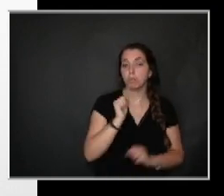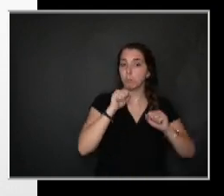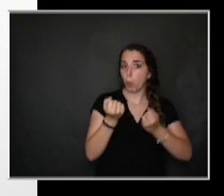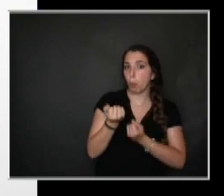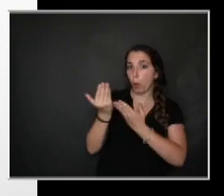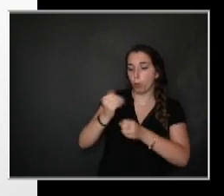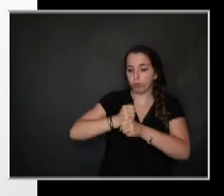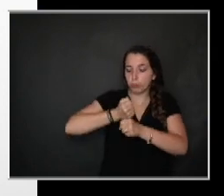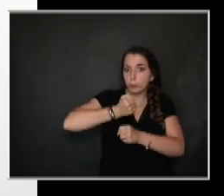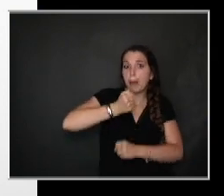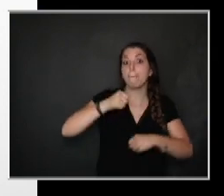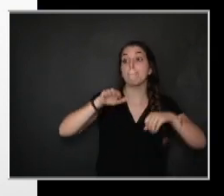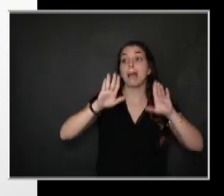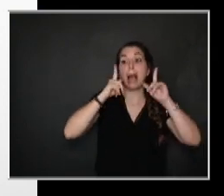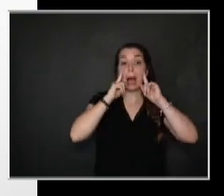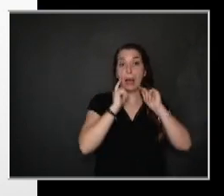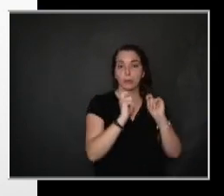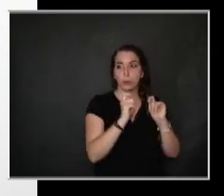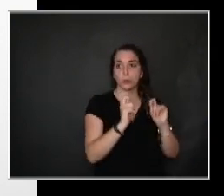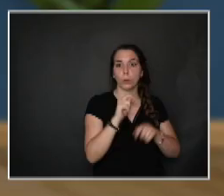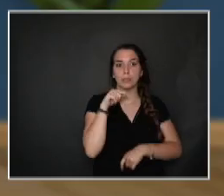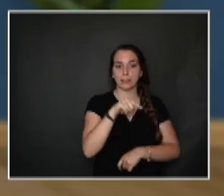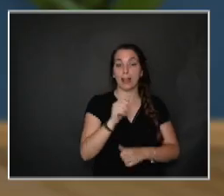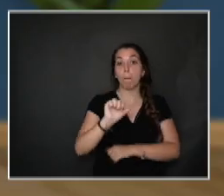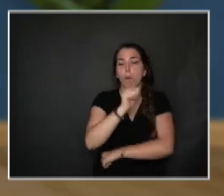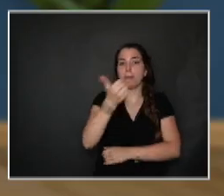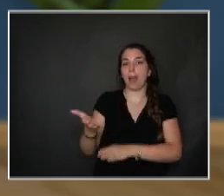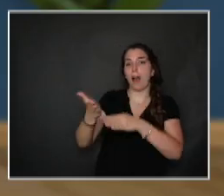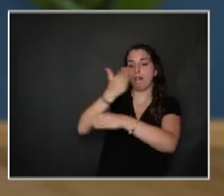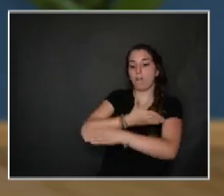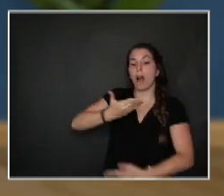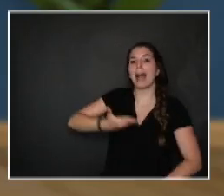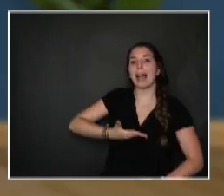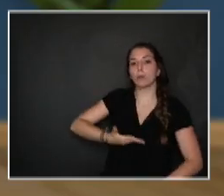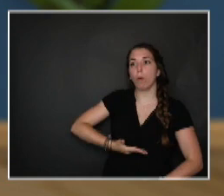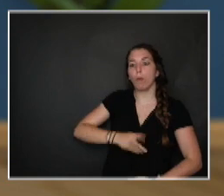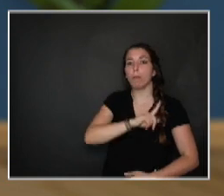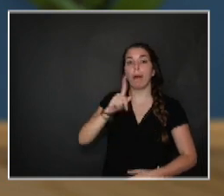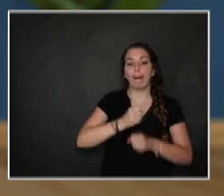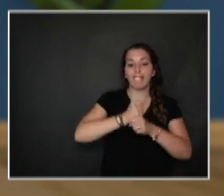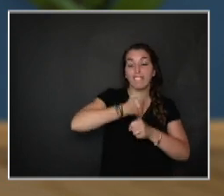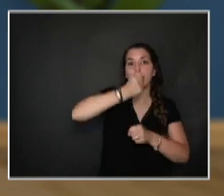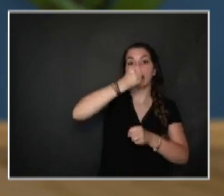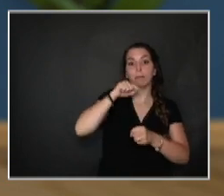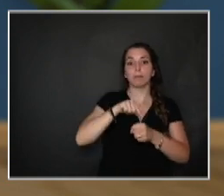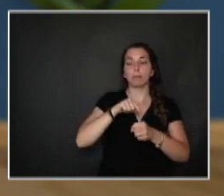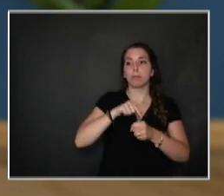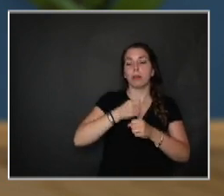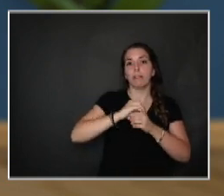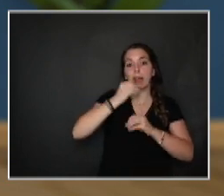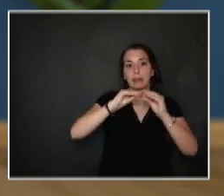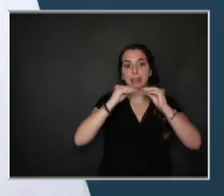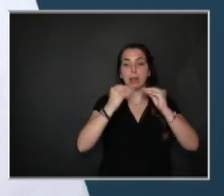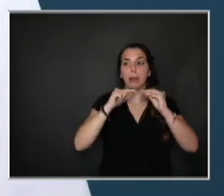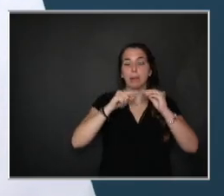proposer. Attention, là il faut faire une radio avant, parce qu'il ne faudrait pas s'amuser à manipuler une vertèbre qui est le siège